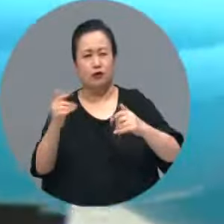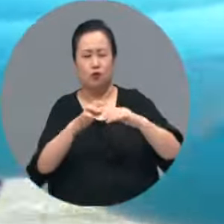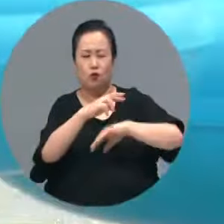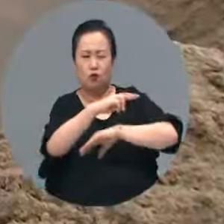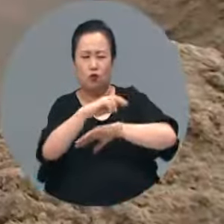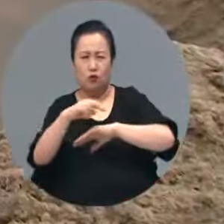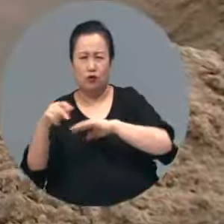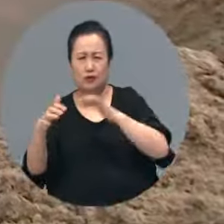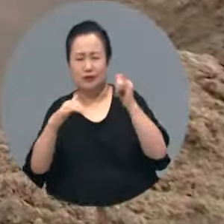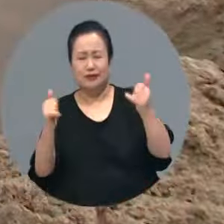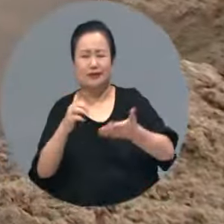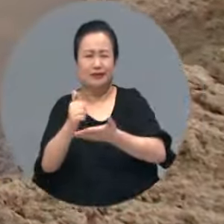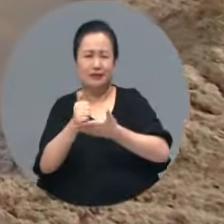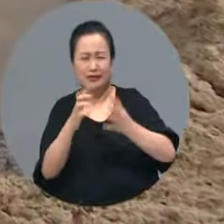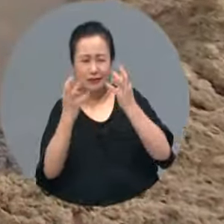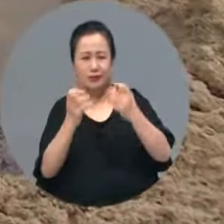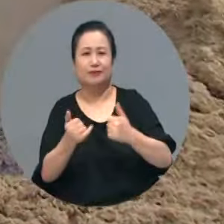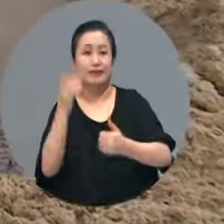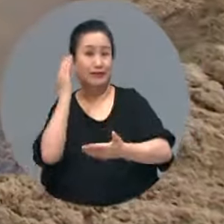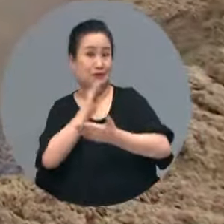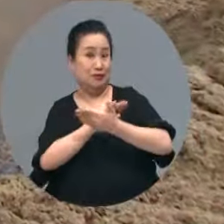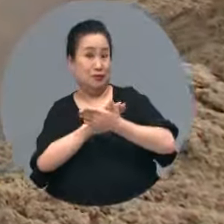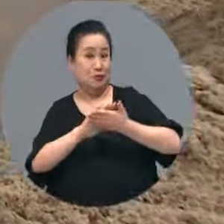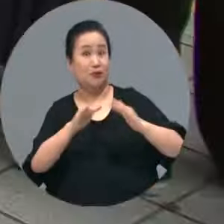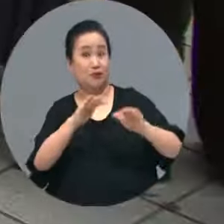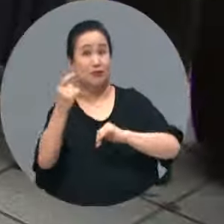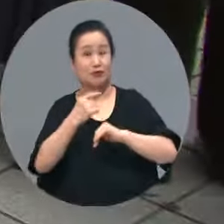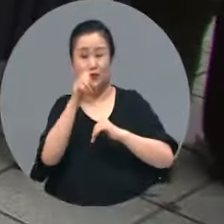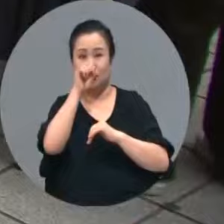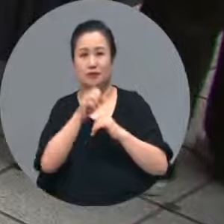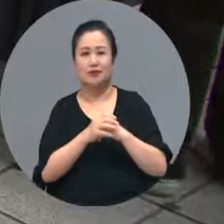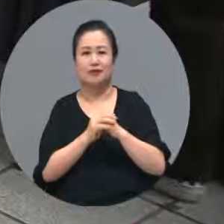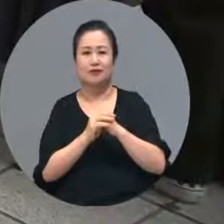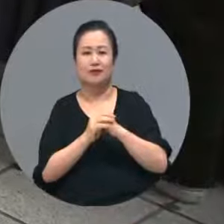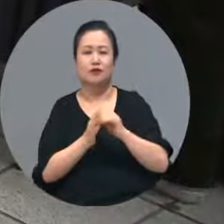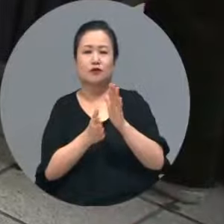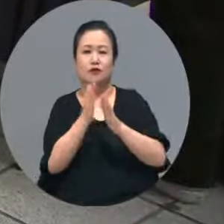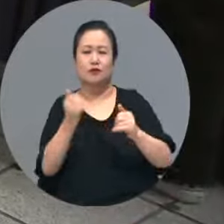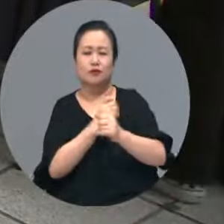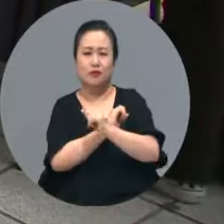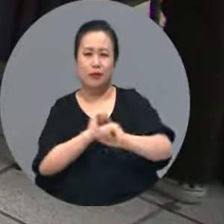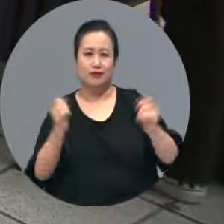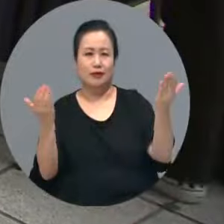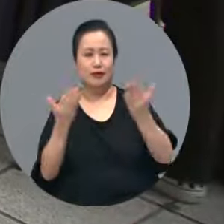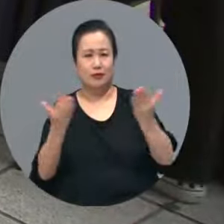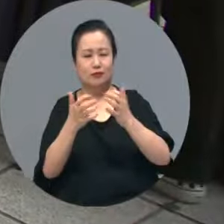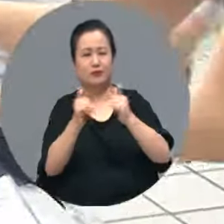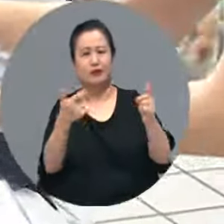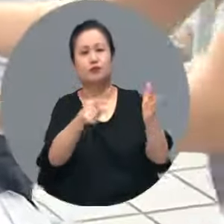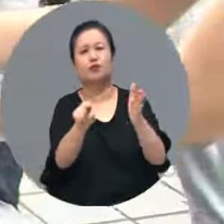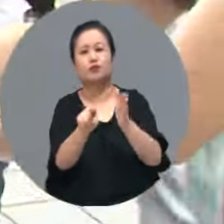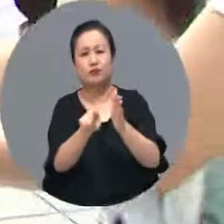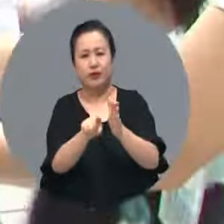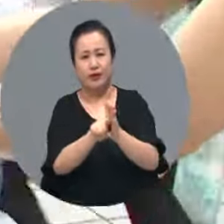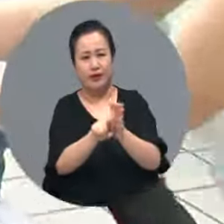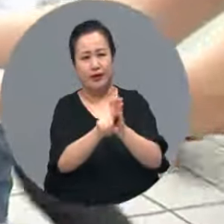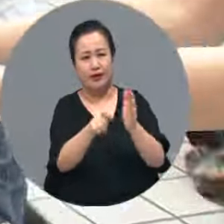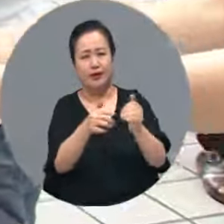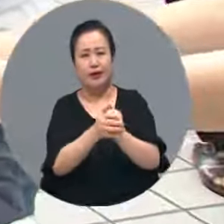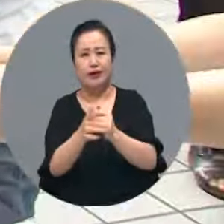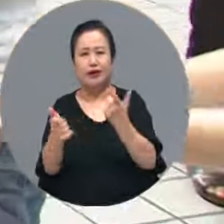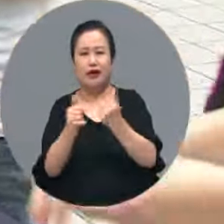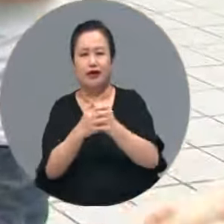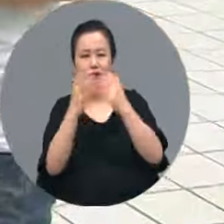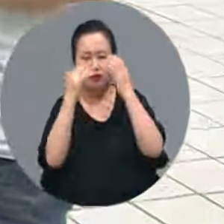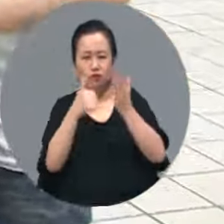북적입니다. 시원해요. 바닷가 오니까. 도심에선 야외에서 일하는 노동자를 위해 혹서기 용품을